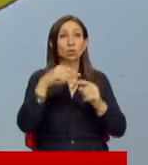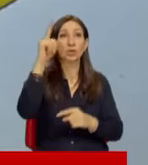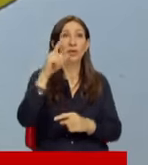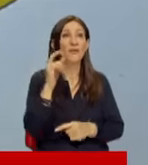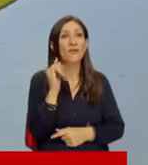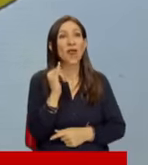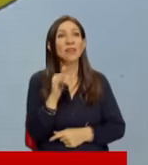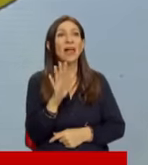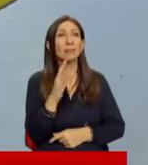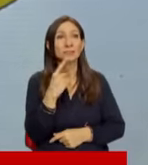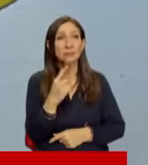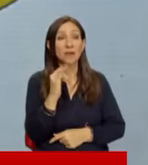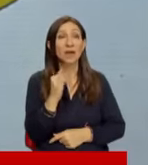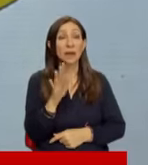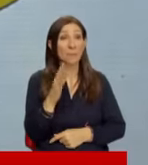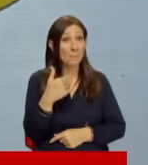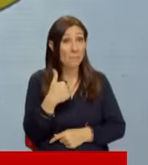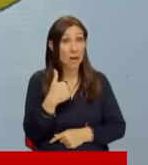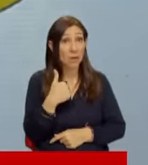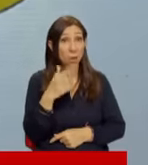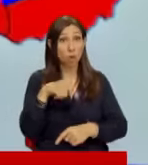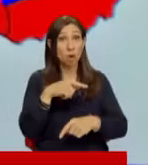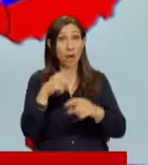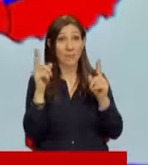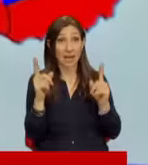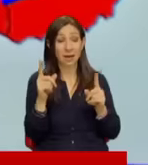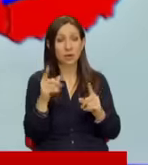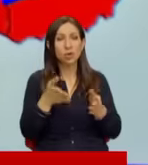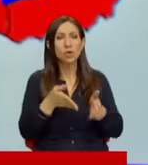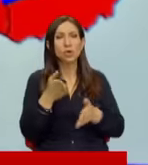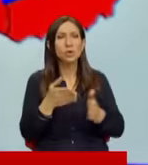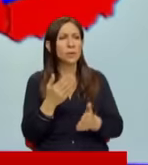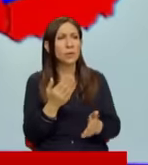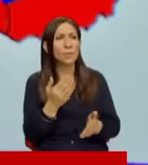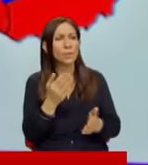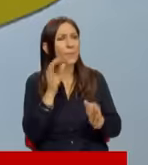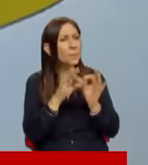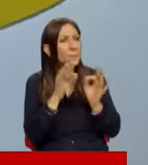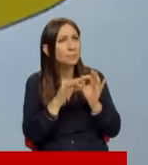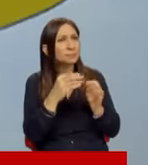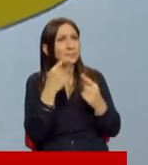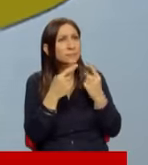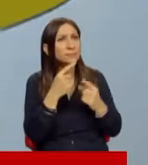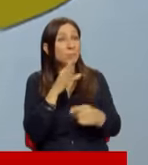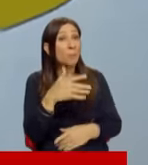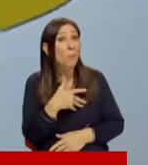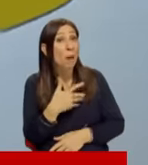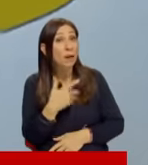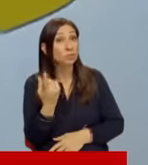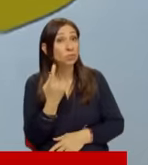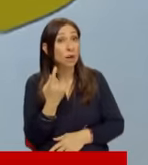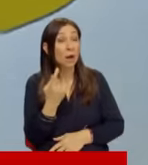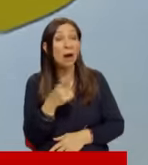Fena değilim demiş yani. Fena değilim ve ben o dönemde hani sokakta çeviriyordu insanlar, ekonomi yorumu yapıyor, herkesin merak ettiği bir